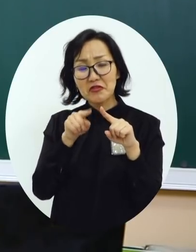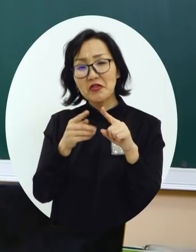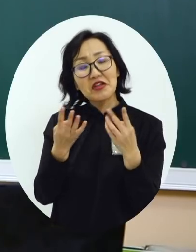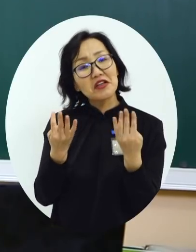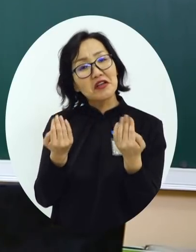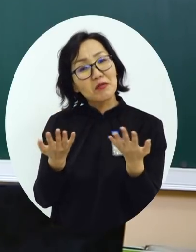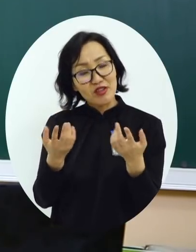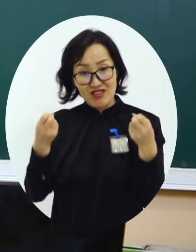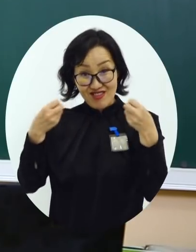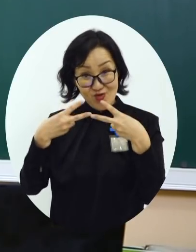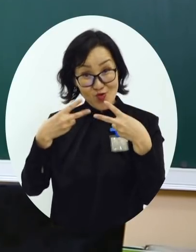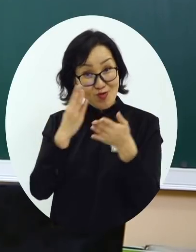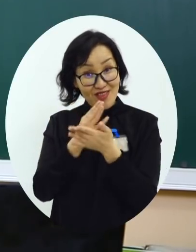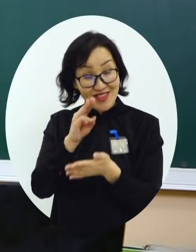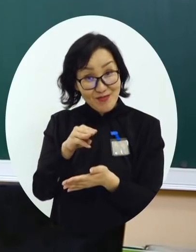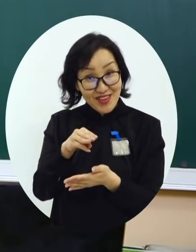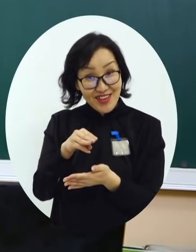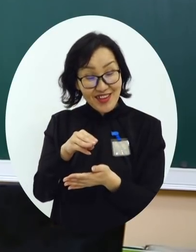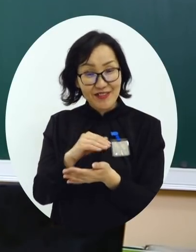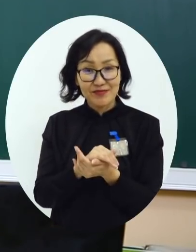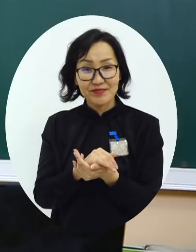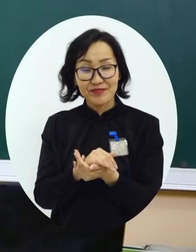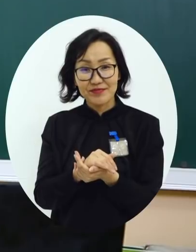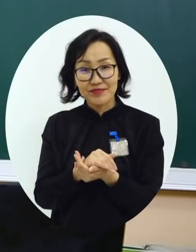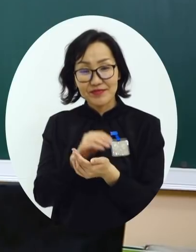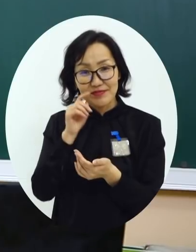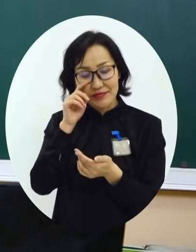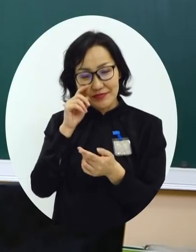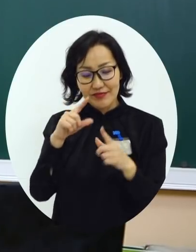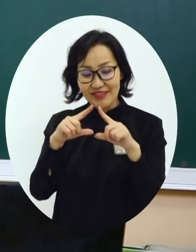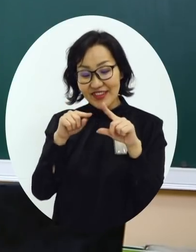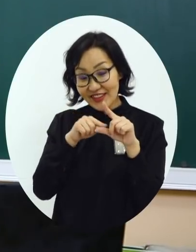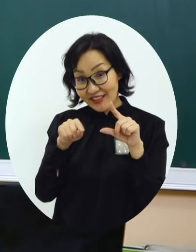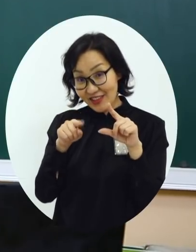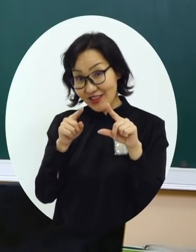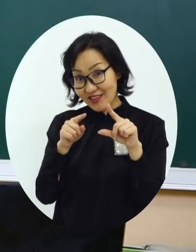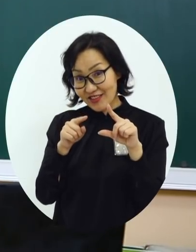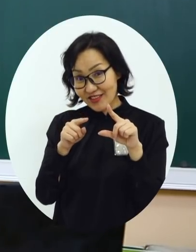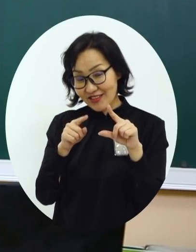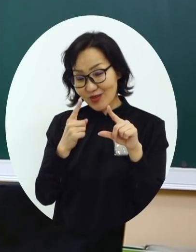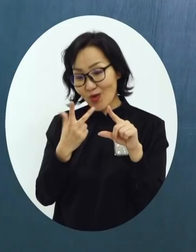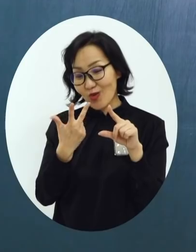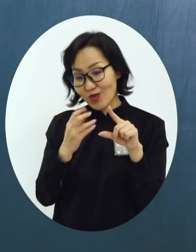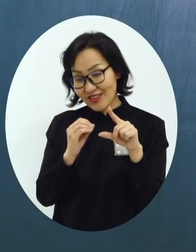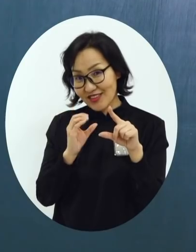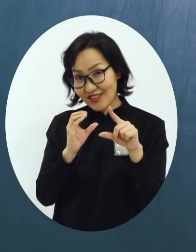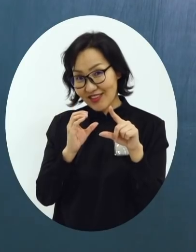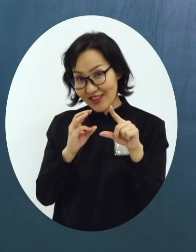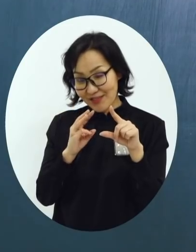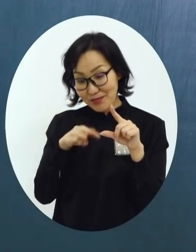лээ? Тэнцүү байх нь байна. Аа тэгвэл энэ тал нь хэд байна уу?